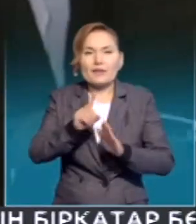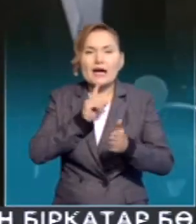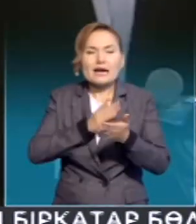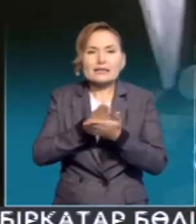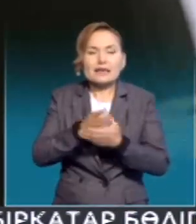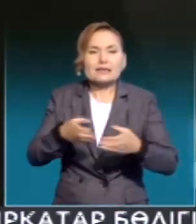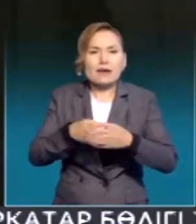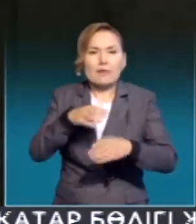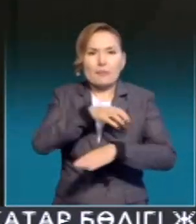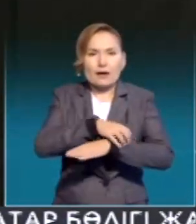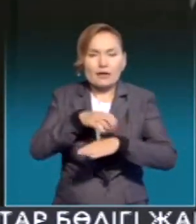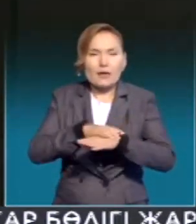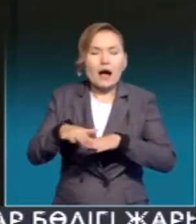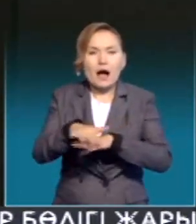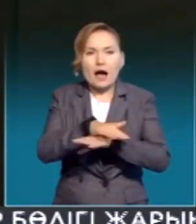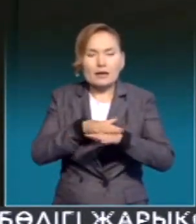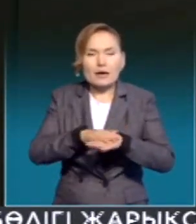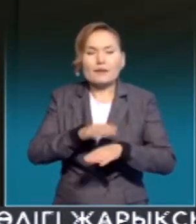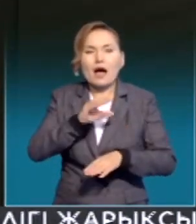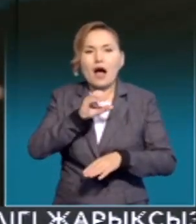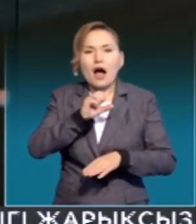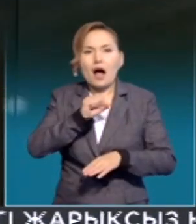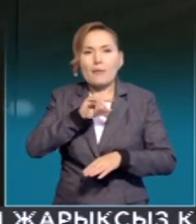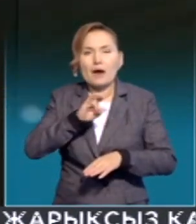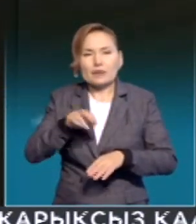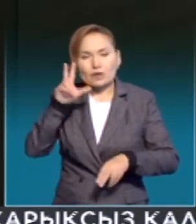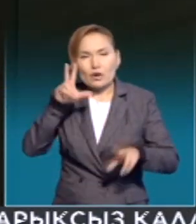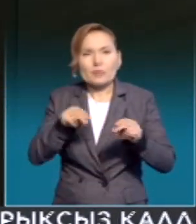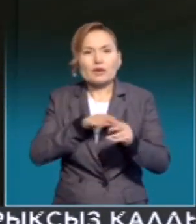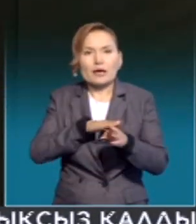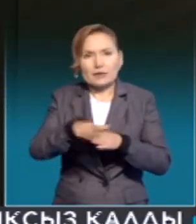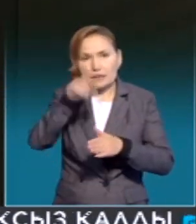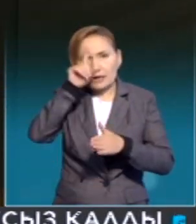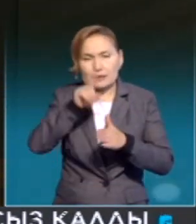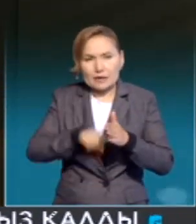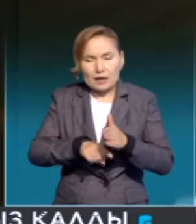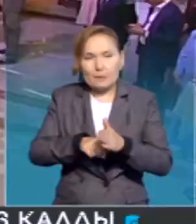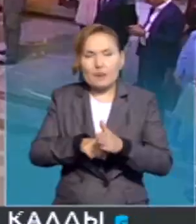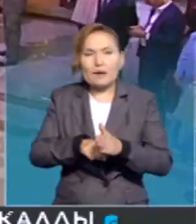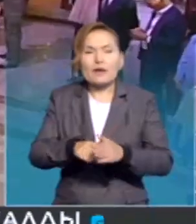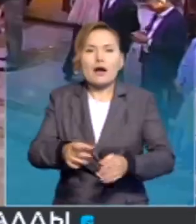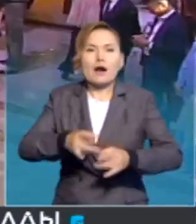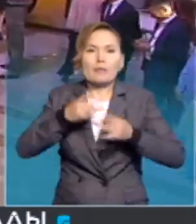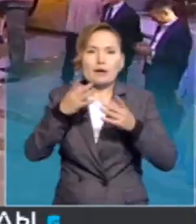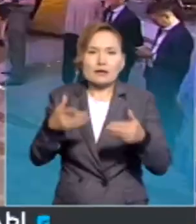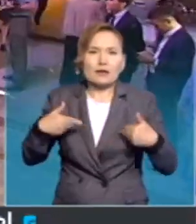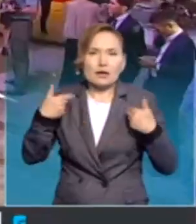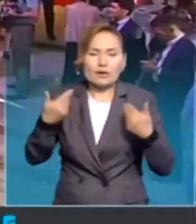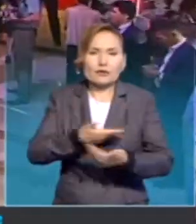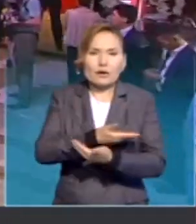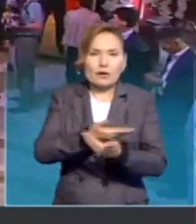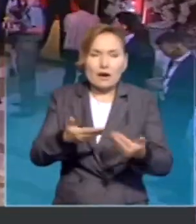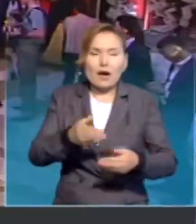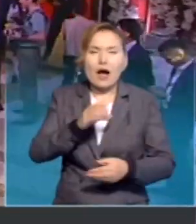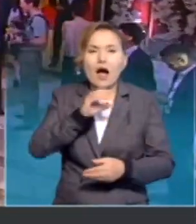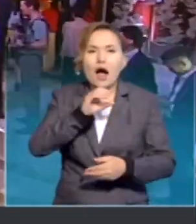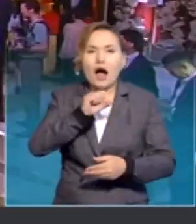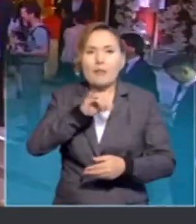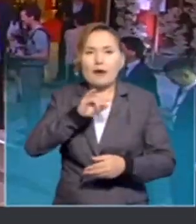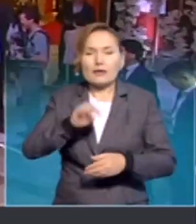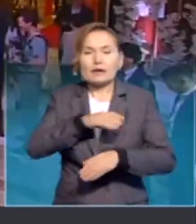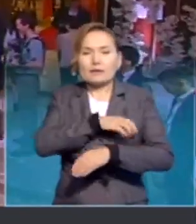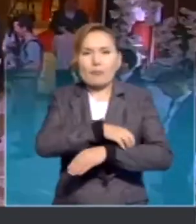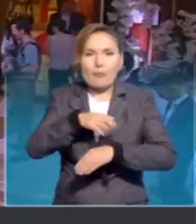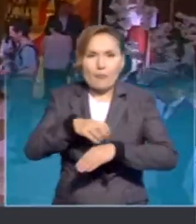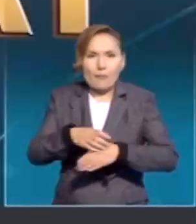партия халықтың аманатын, үмітін ақтай деп сенеміз. Әріптестер, мерекелеріңіз құтты болсын. Аманат ауыр екен, біз де